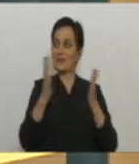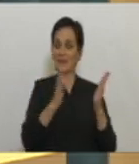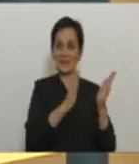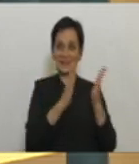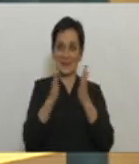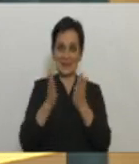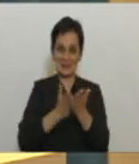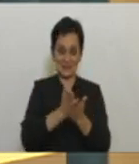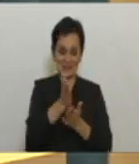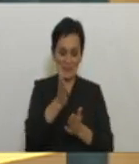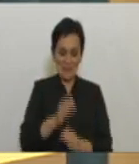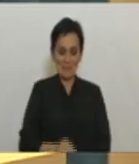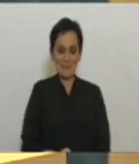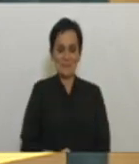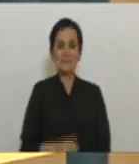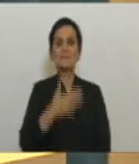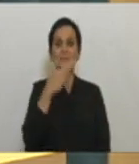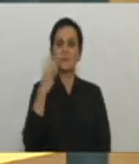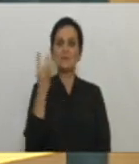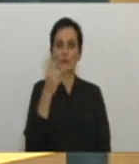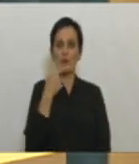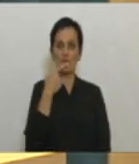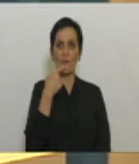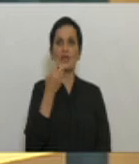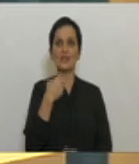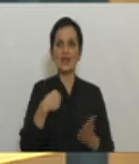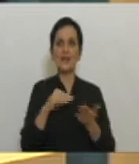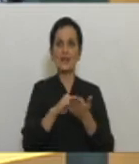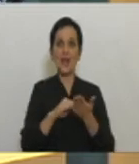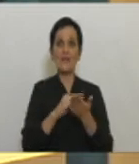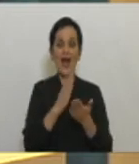ამ მიმართულებით სიარული. და ბევრჯერ ვამბობ და ერთხელაც გავიმეორებ,